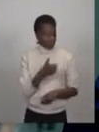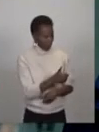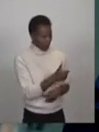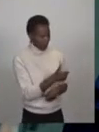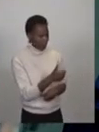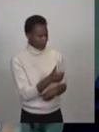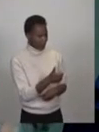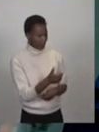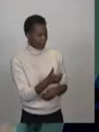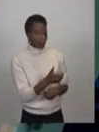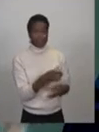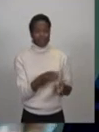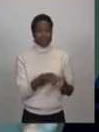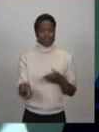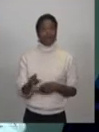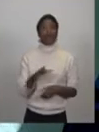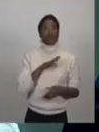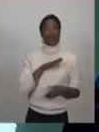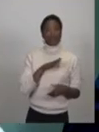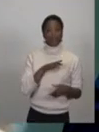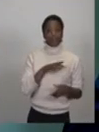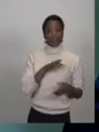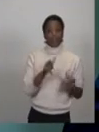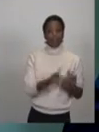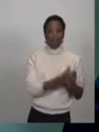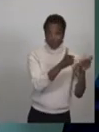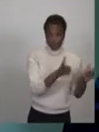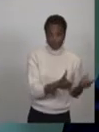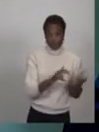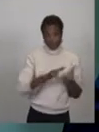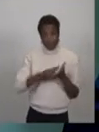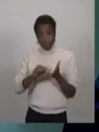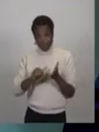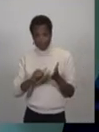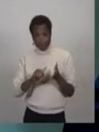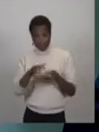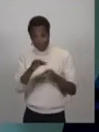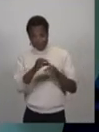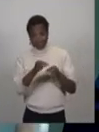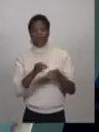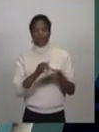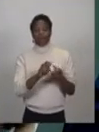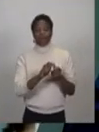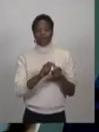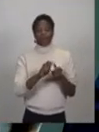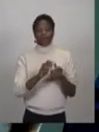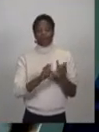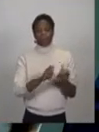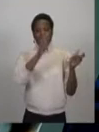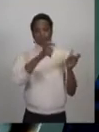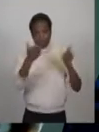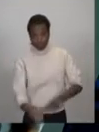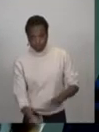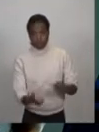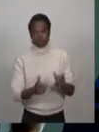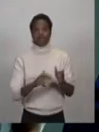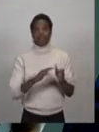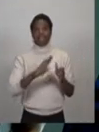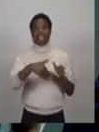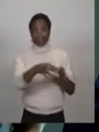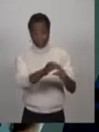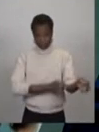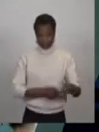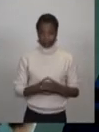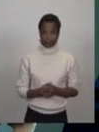Certains ont résilié le contrat d'assurance de leurs clients après le sinistre. Ainsi, par ce vœu, le conseil municipal de Bordeaux, réuni en séance plénière le 14